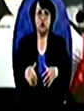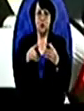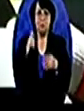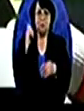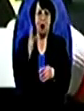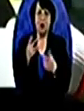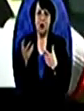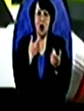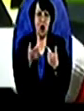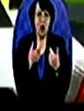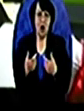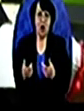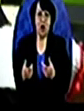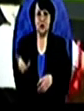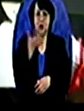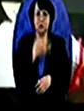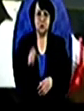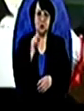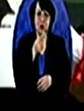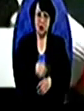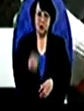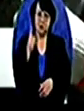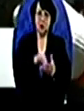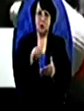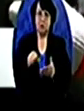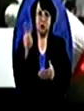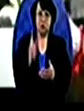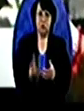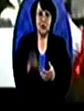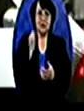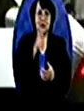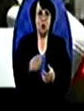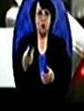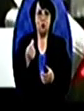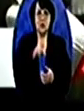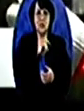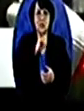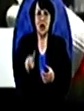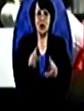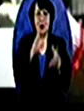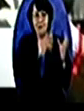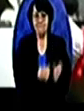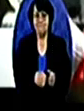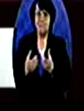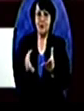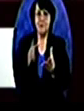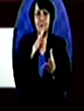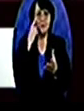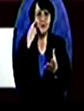нар бас ярилцаж ер нь нэг 500 саяас нэг тэрбум долларын одоо бас санхүүгийн зээлийн чухам хийж өгөх одоо дараалсан хүсэлтүүд бол тавиад явж